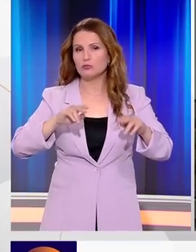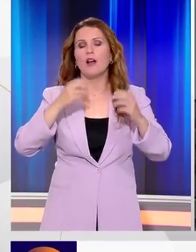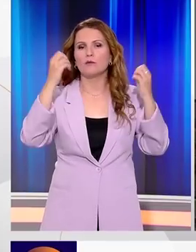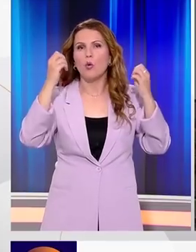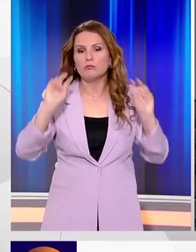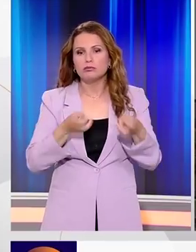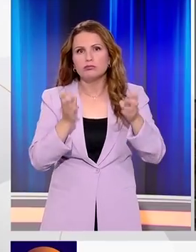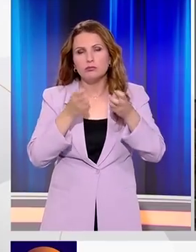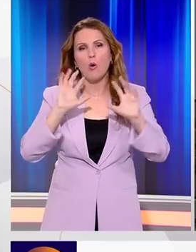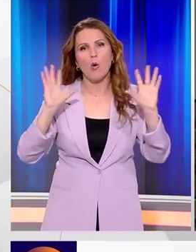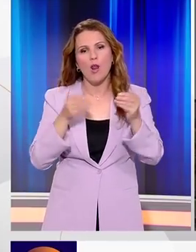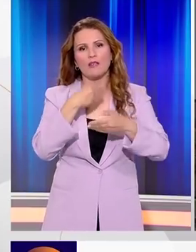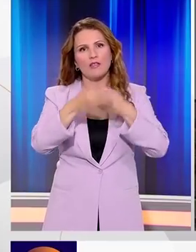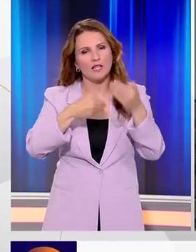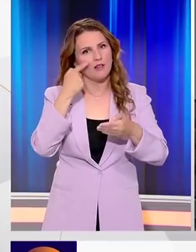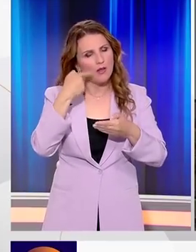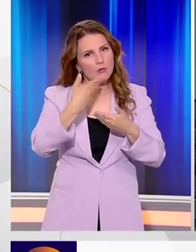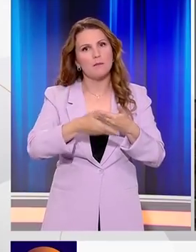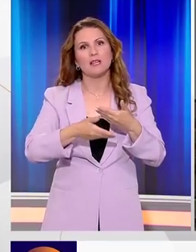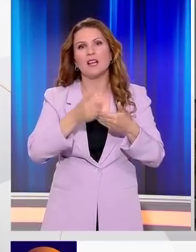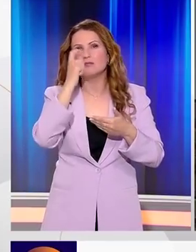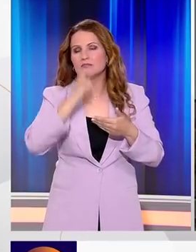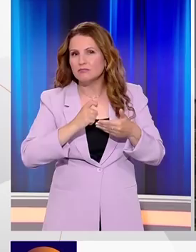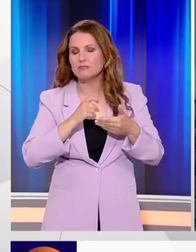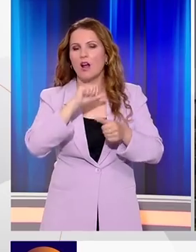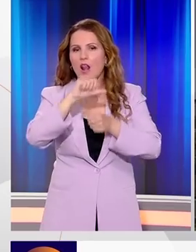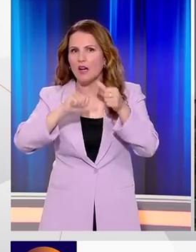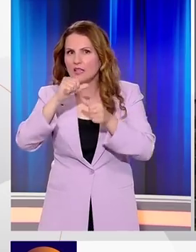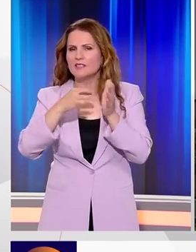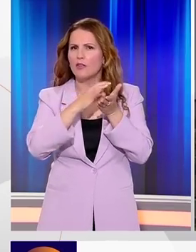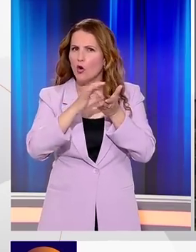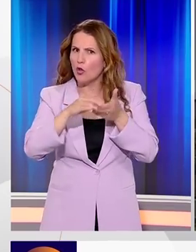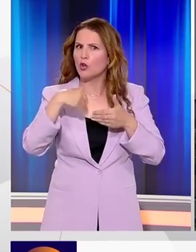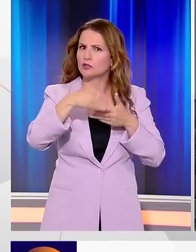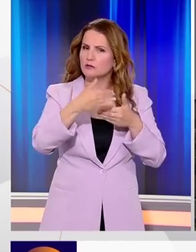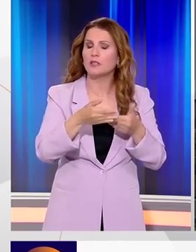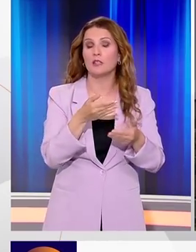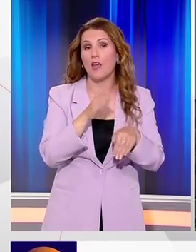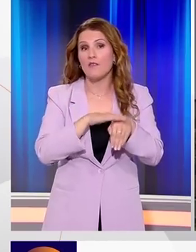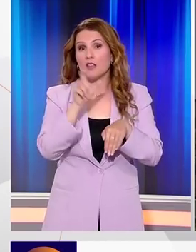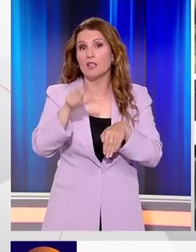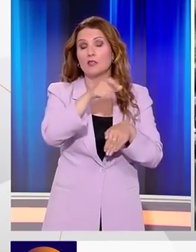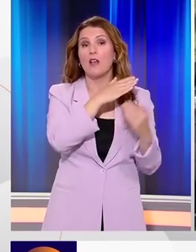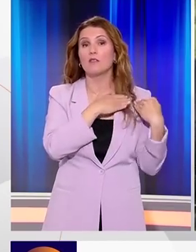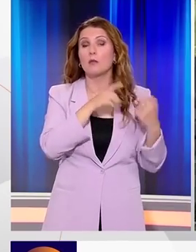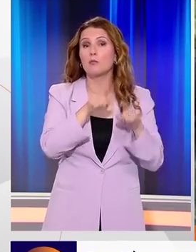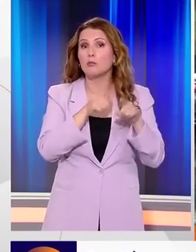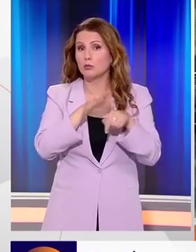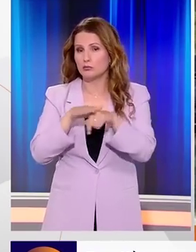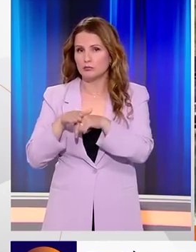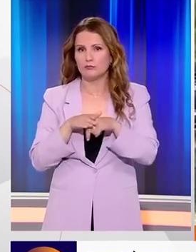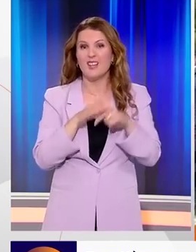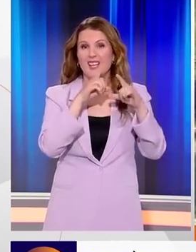εμπειρίας όλες οι σχετικές διαδικασίες, να γίνουν οι απαραίτητες αναθεωρήσεις και διορθώσεις και να αποδοθούν τυχόν ευθύνες. Στην Κύπρο